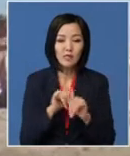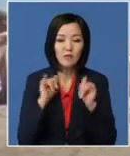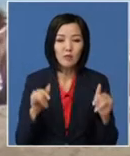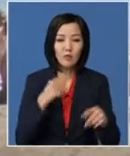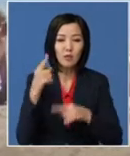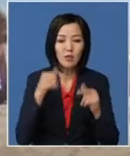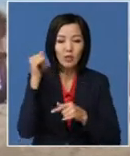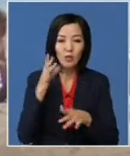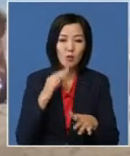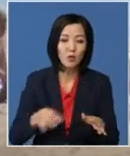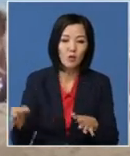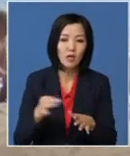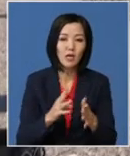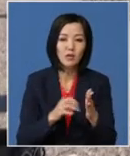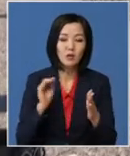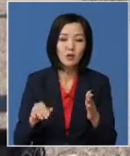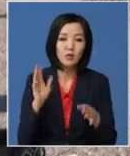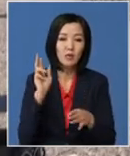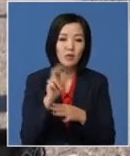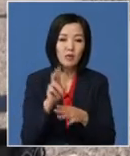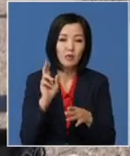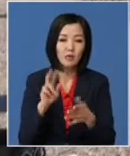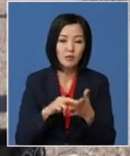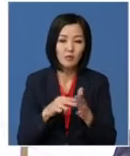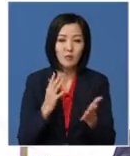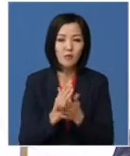жылы көлге 800 мыңнан аса адам келеді деп күтіліп отыр.